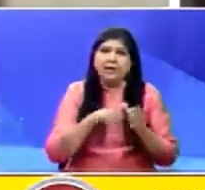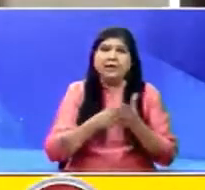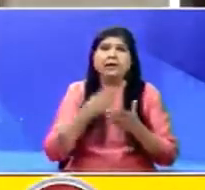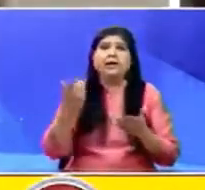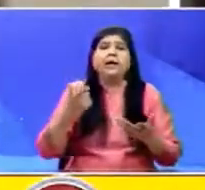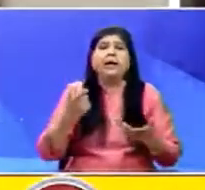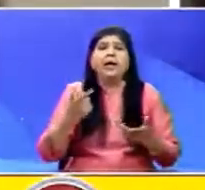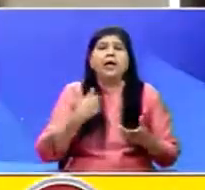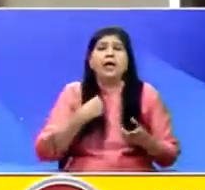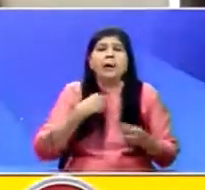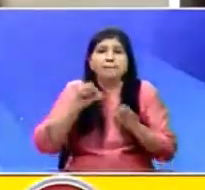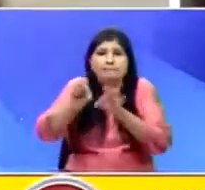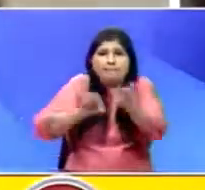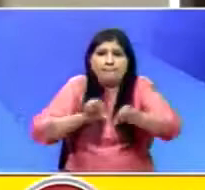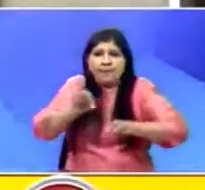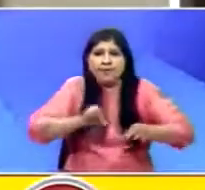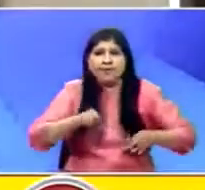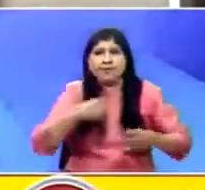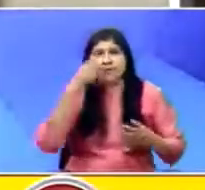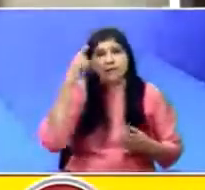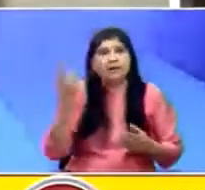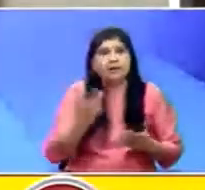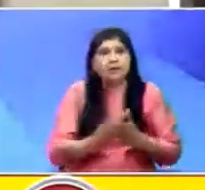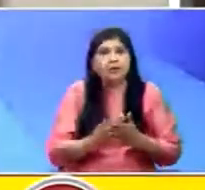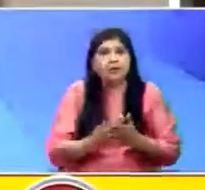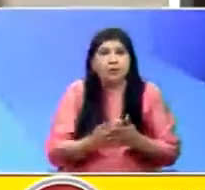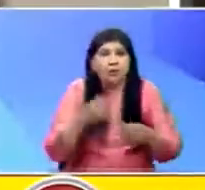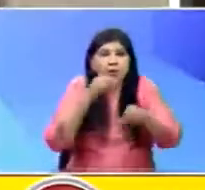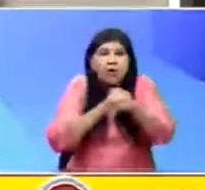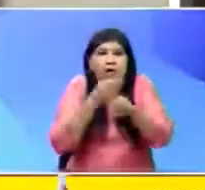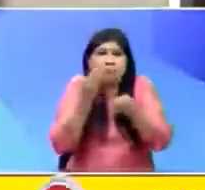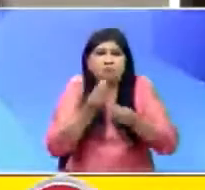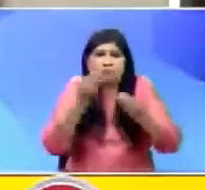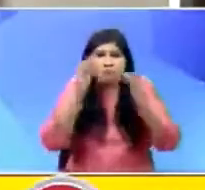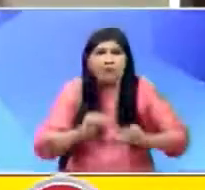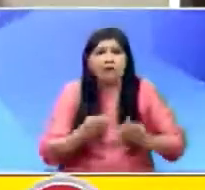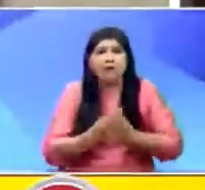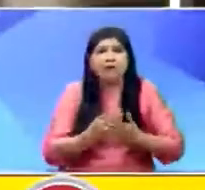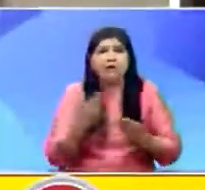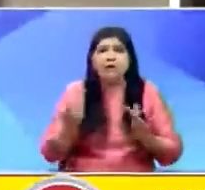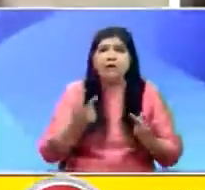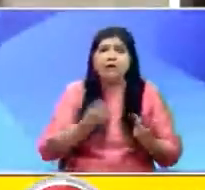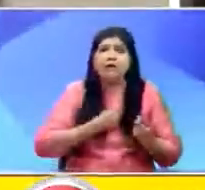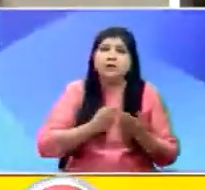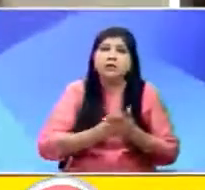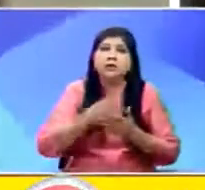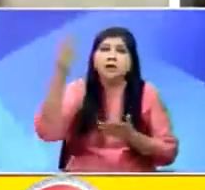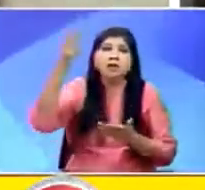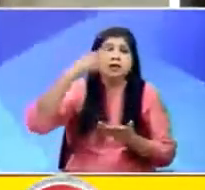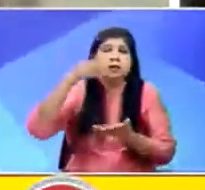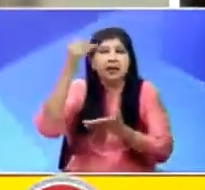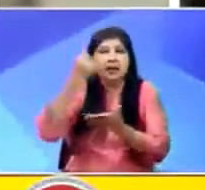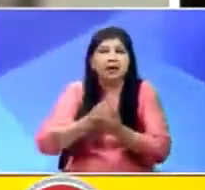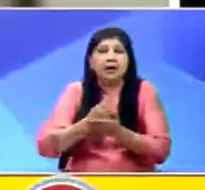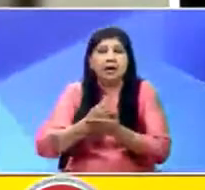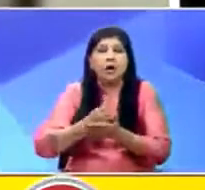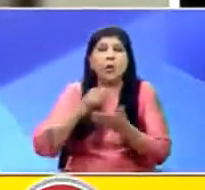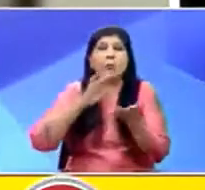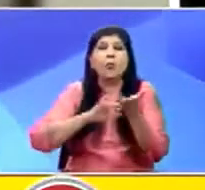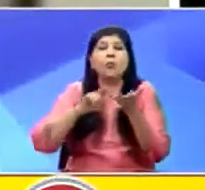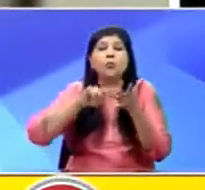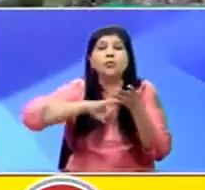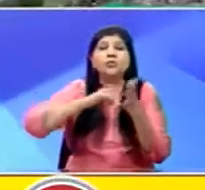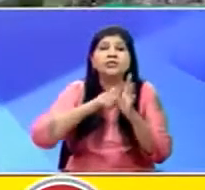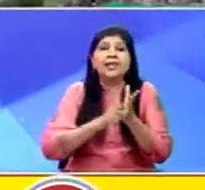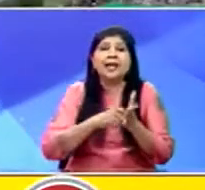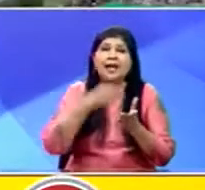एक पजल आर्टिस्ट हैं और उन्होंने रिकॉर्ड समय में खूबसूरत तिरंगा मोज़ेक आर्ट तैयार की